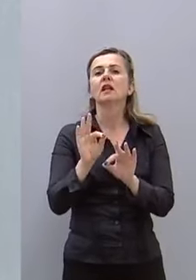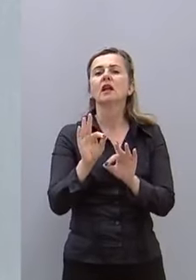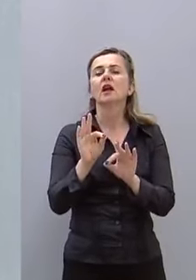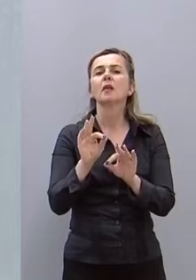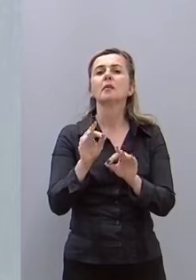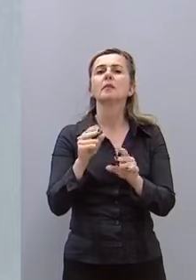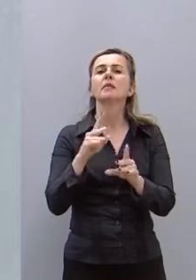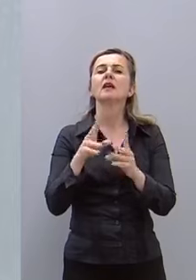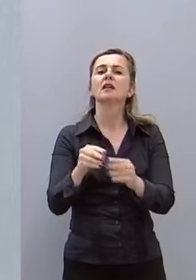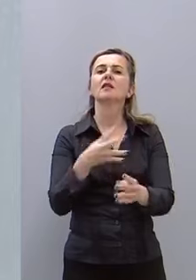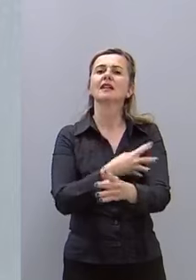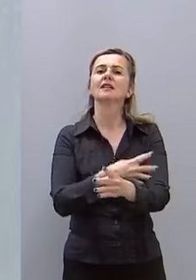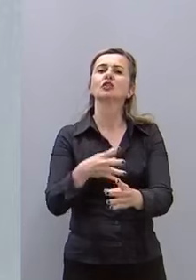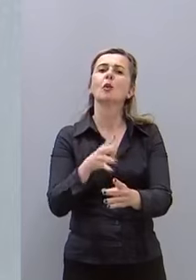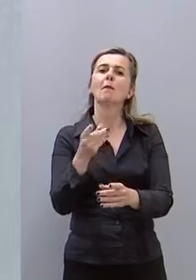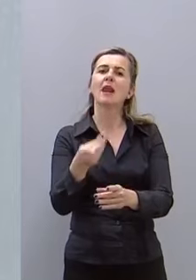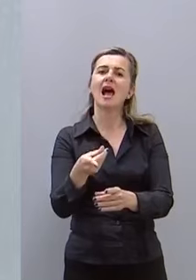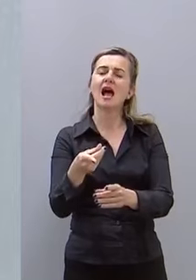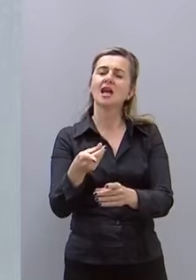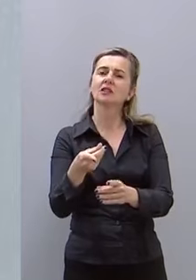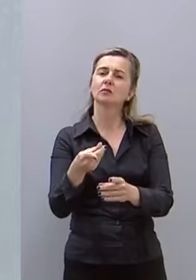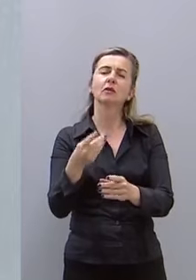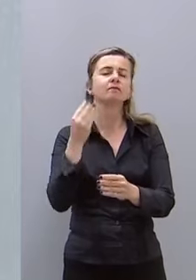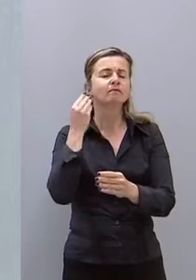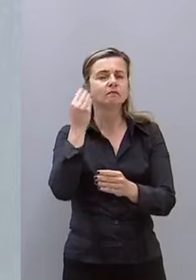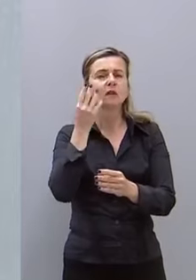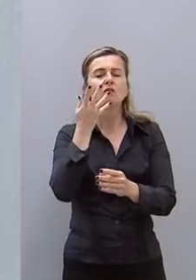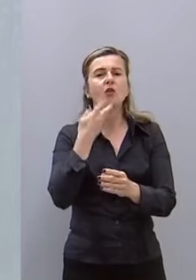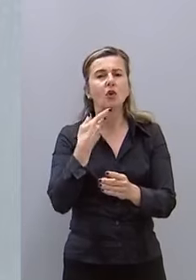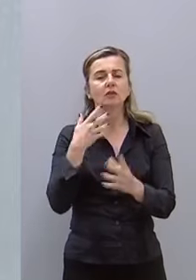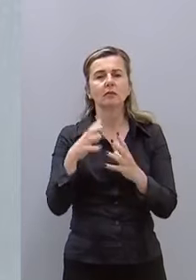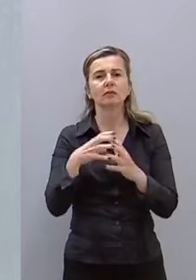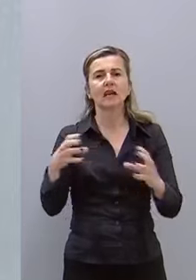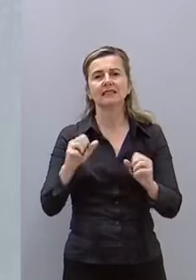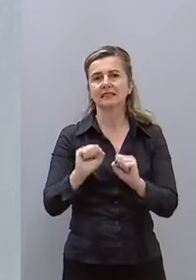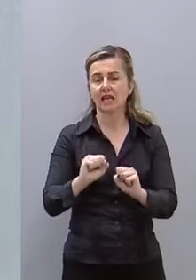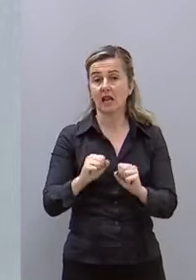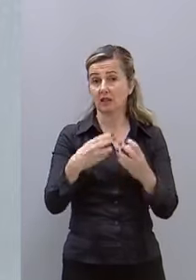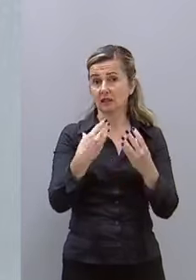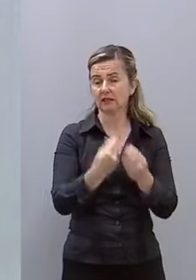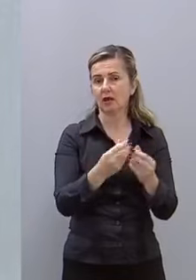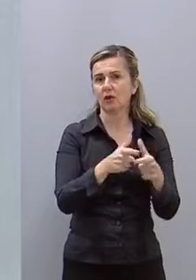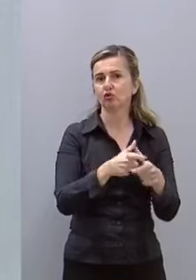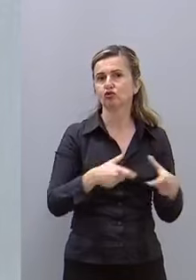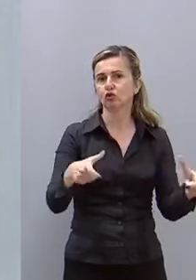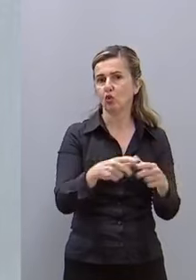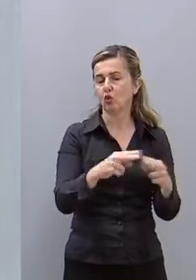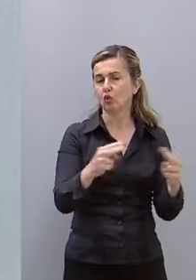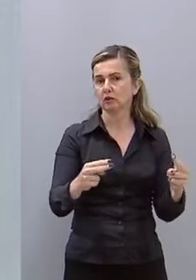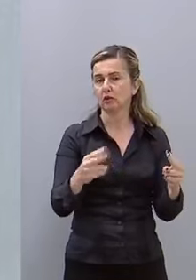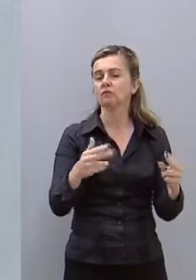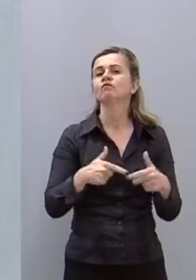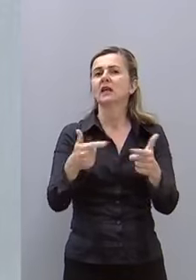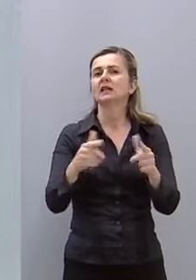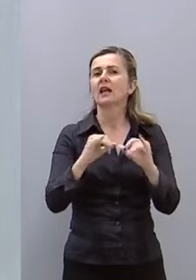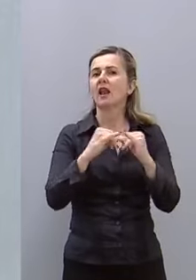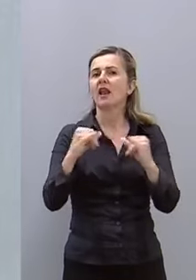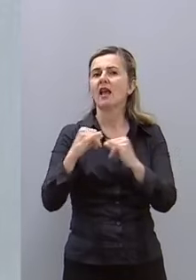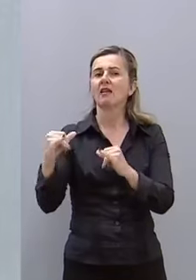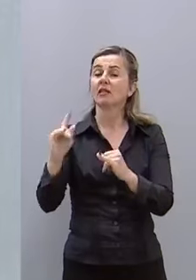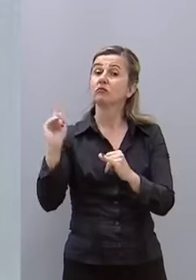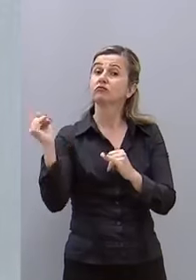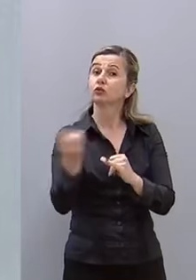il plasma l'intenzione della dell'azienda sanitaria insieme appunto alla giunta è quella di mandare una lettera a tutti i